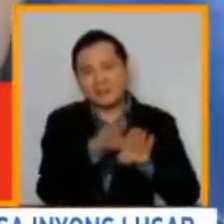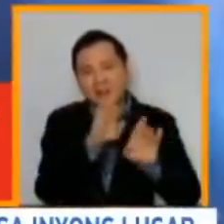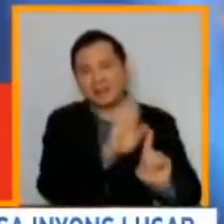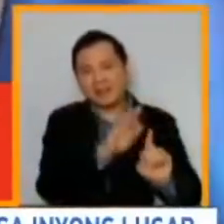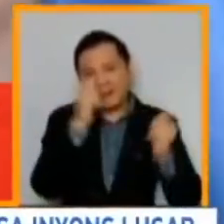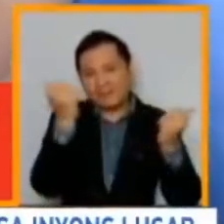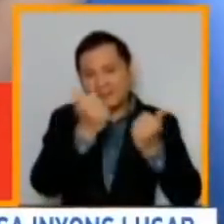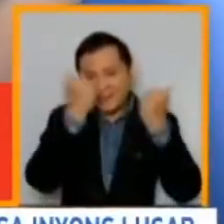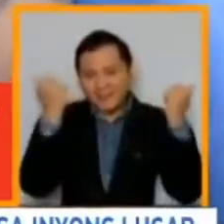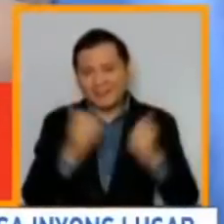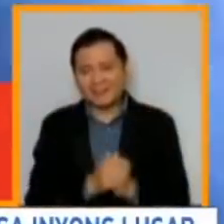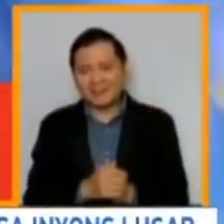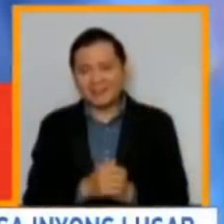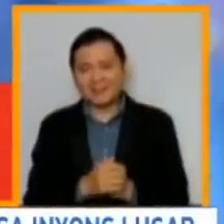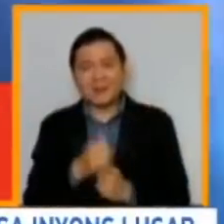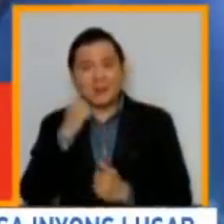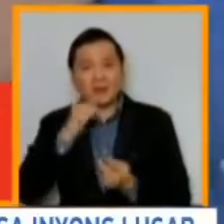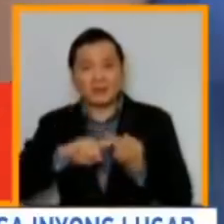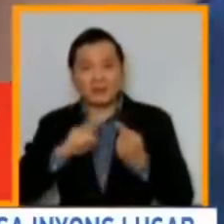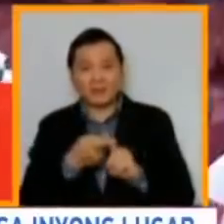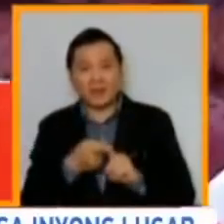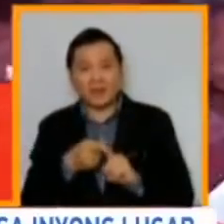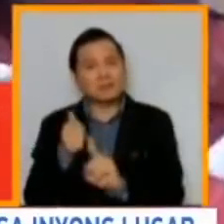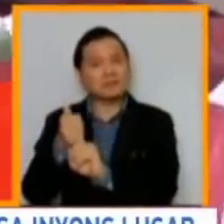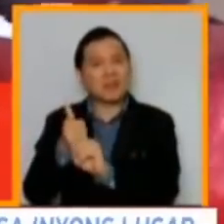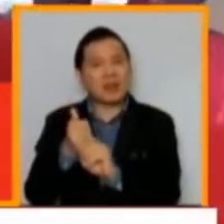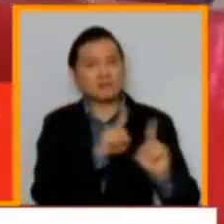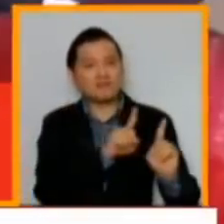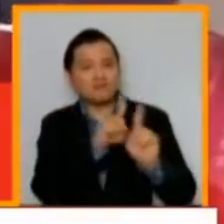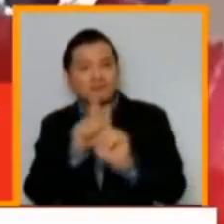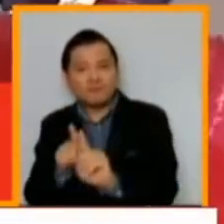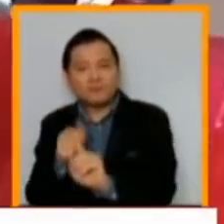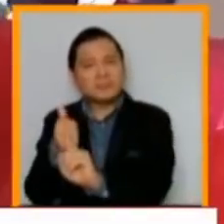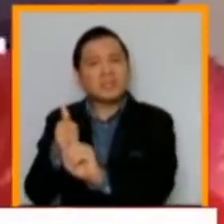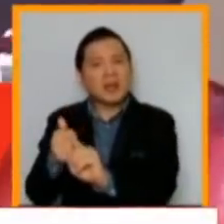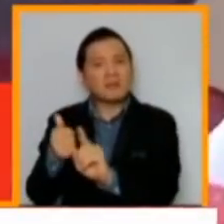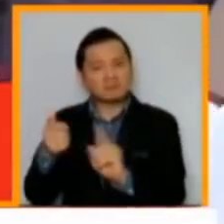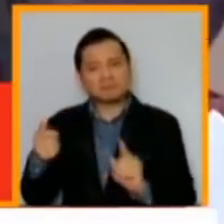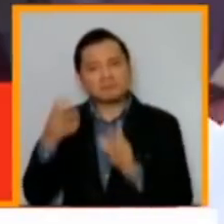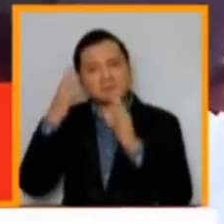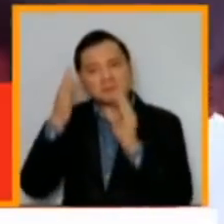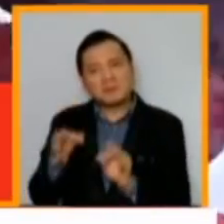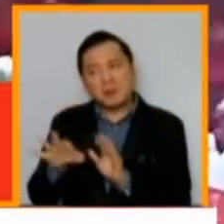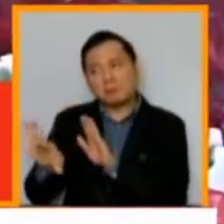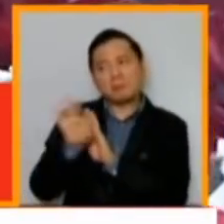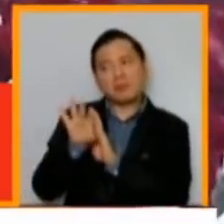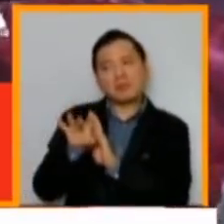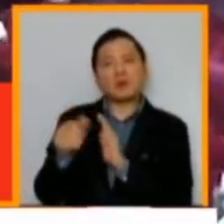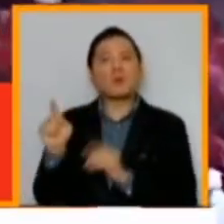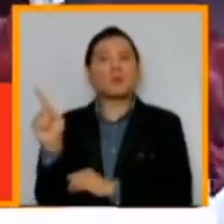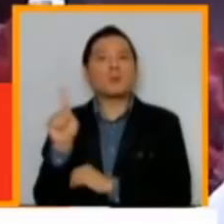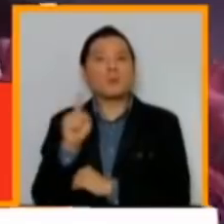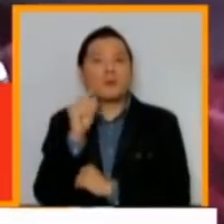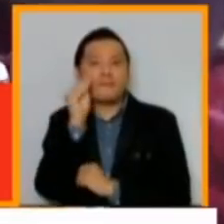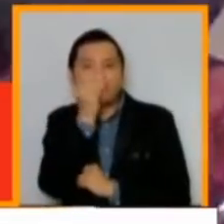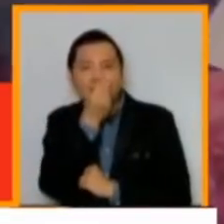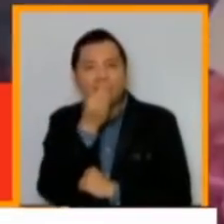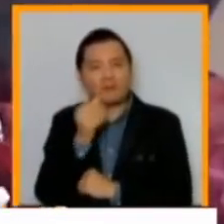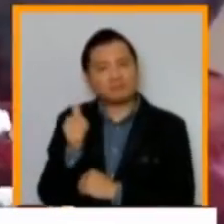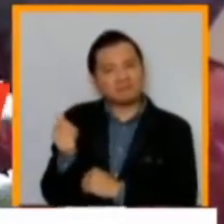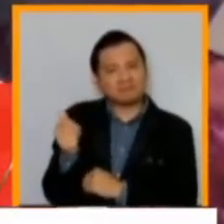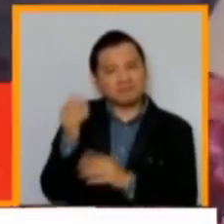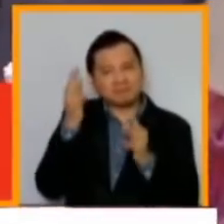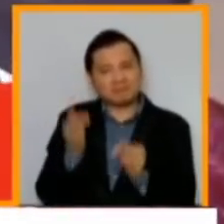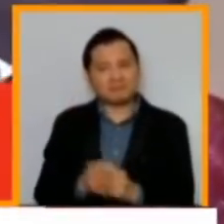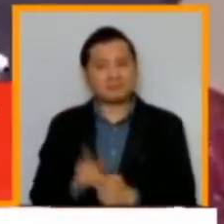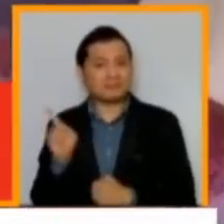mismo ang mamili ng customized bouquet niya. Sana ganyan siya palagi. Mabait lang siya. Ikaw,